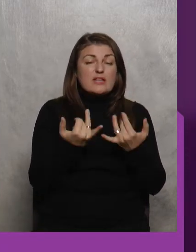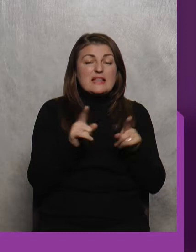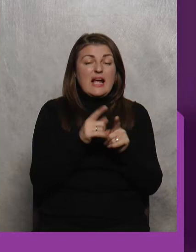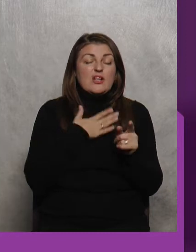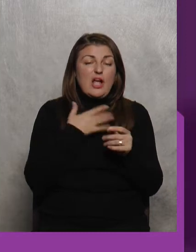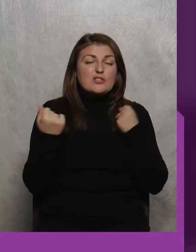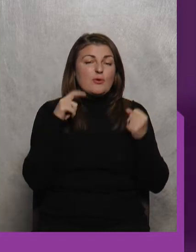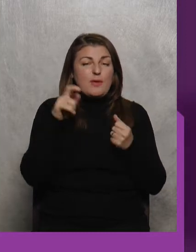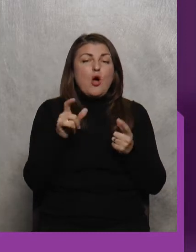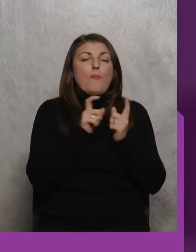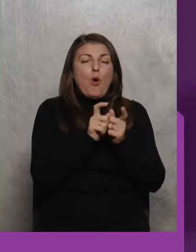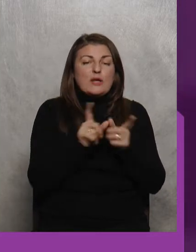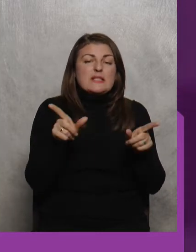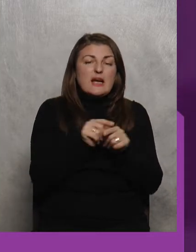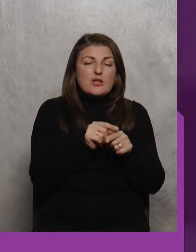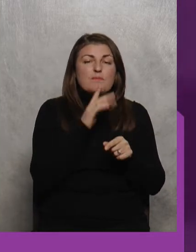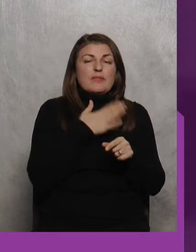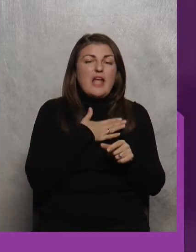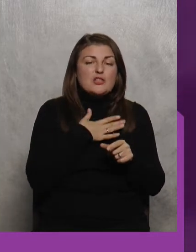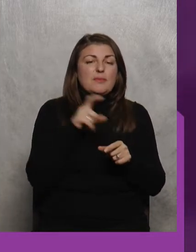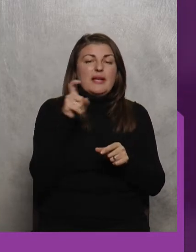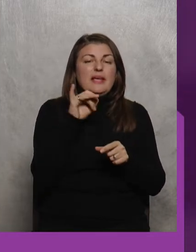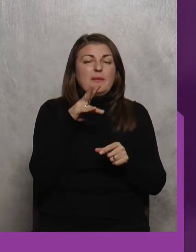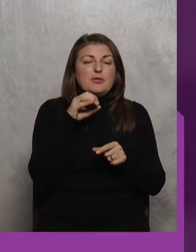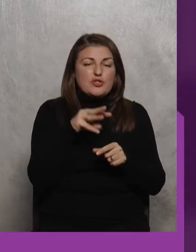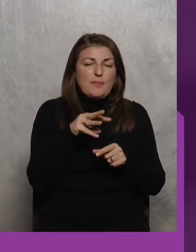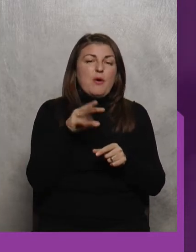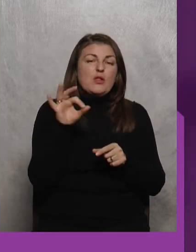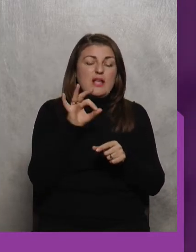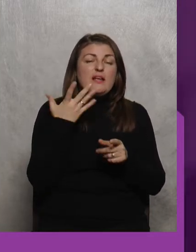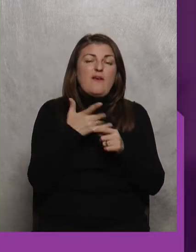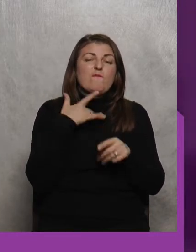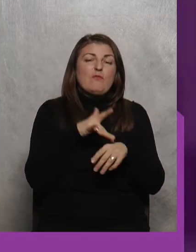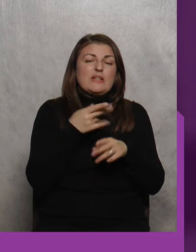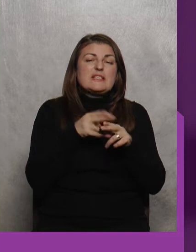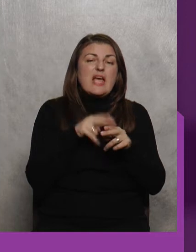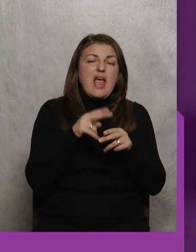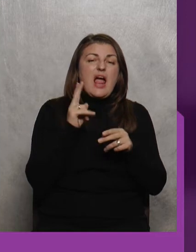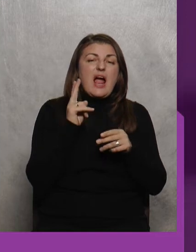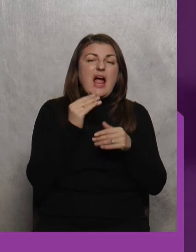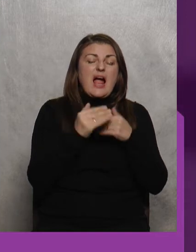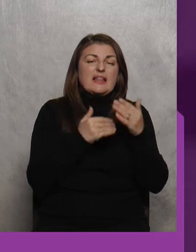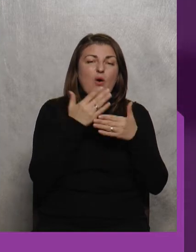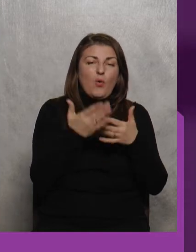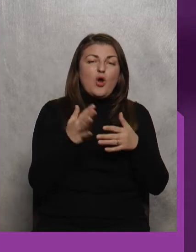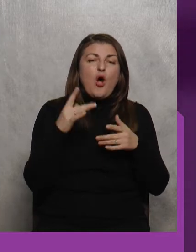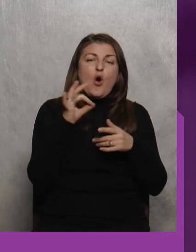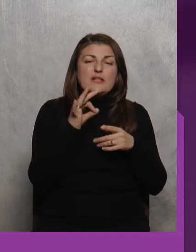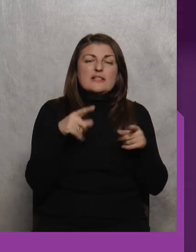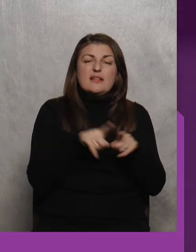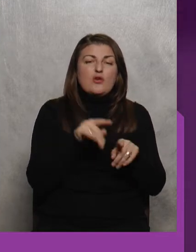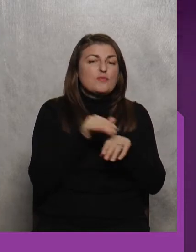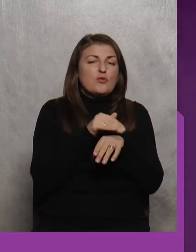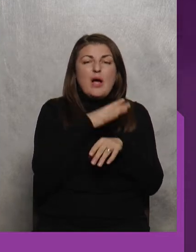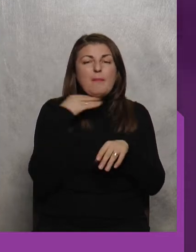спортсмен бореться разом з нашим хімічем Олександром, який є фаворитом цієї категорії. Відповідно, Олексій також